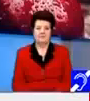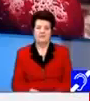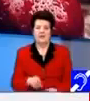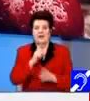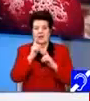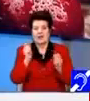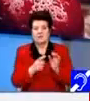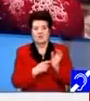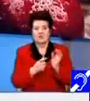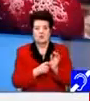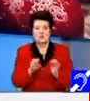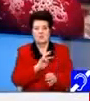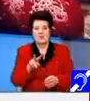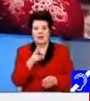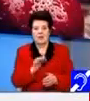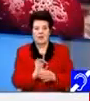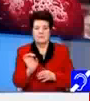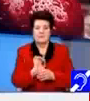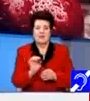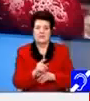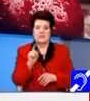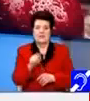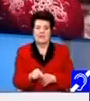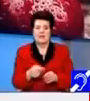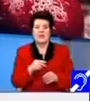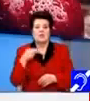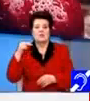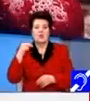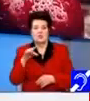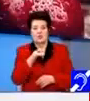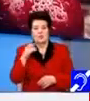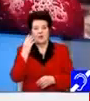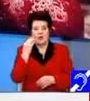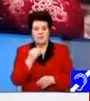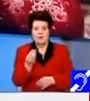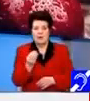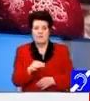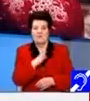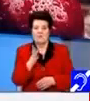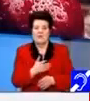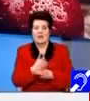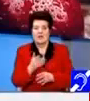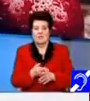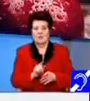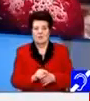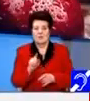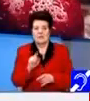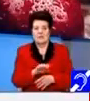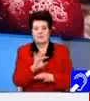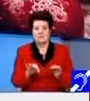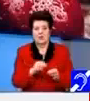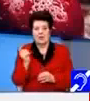Granturi de 700.000 de lei pentru producătorii și exportatorii de cireșe din Republica Moldova. Banii vor fi acordați în cadrul proiectului